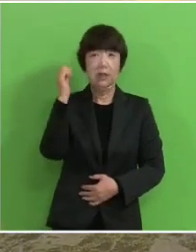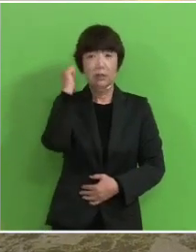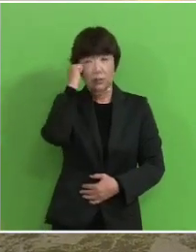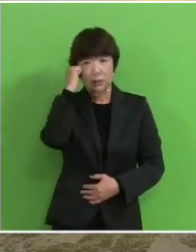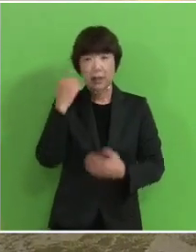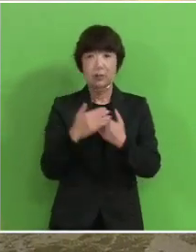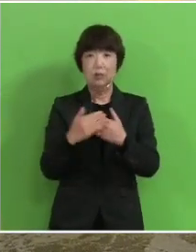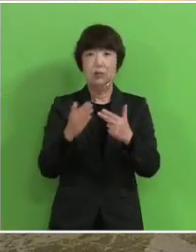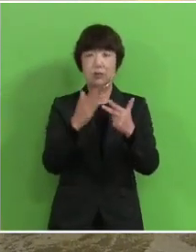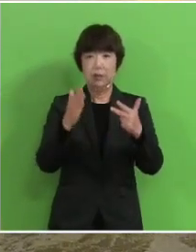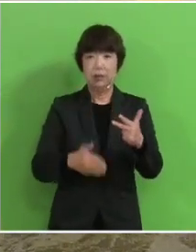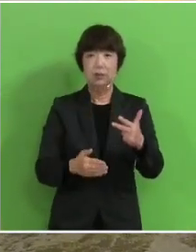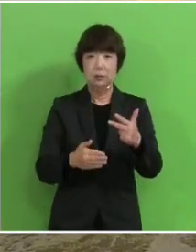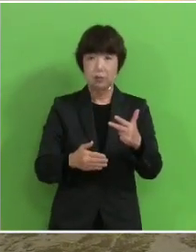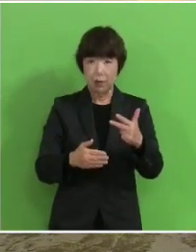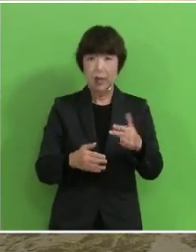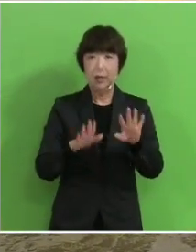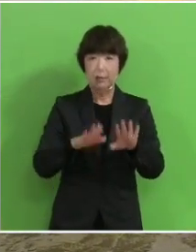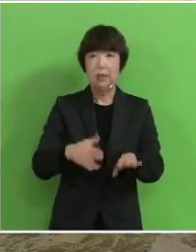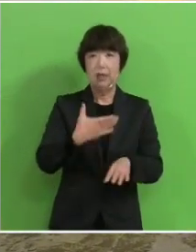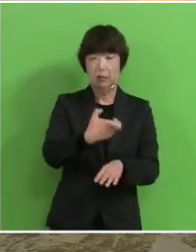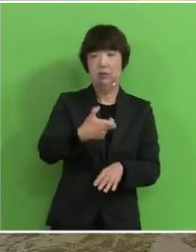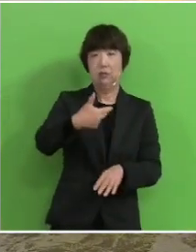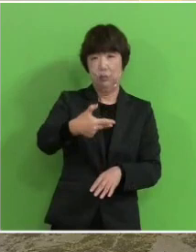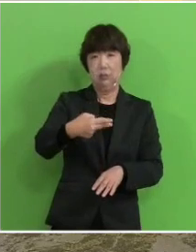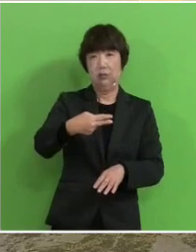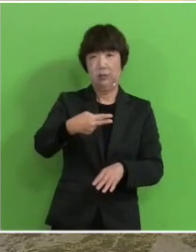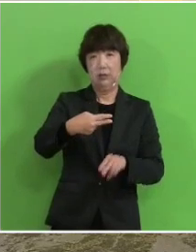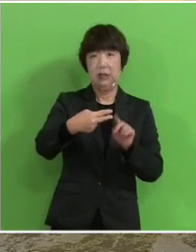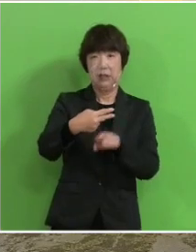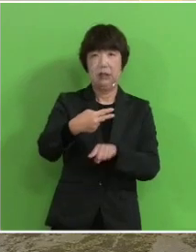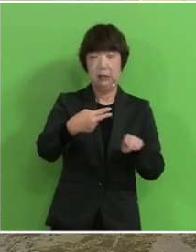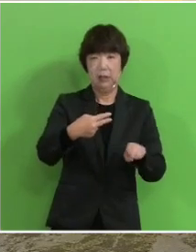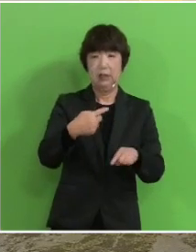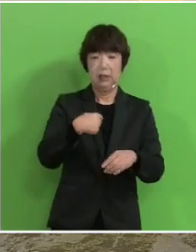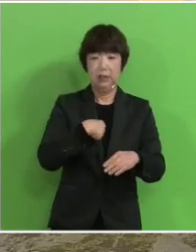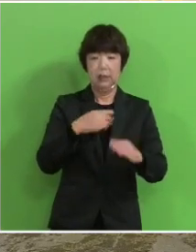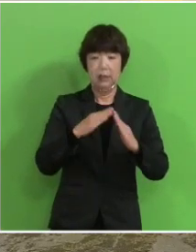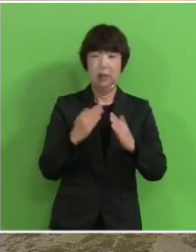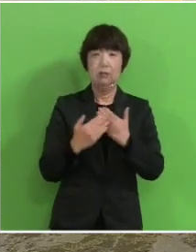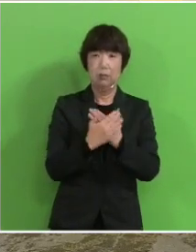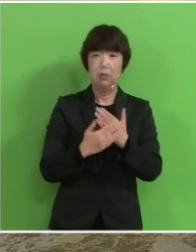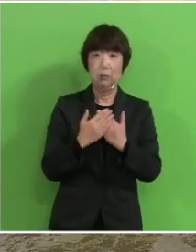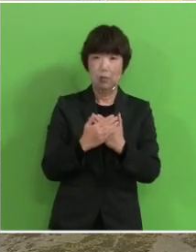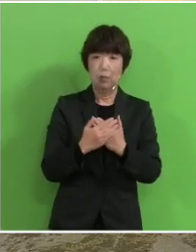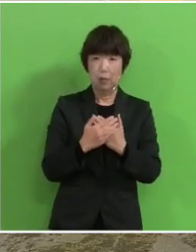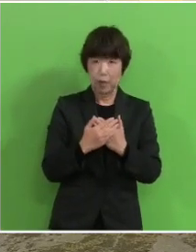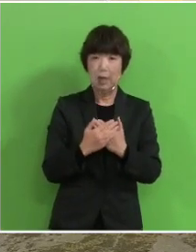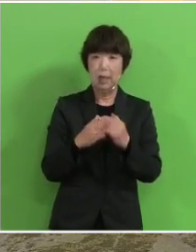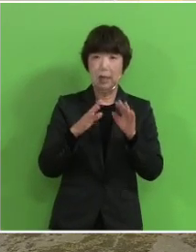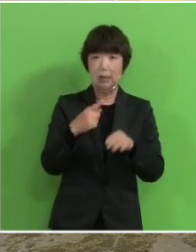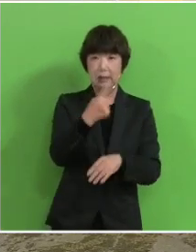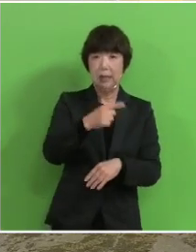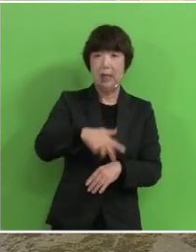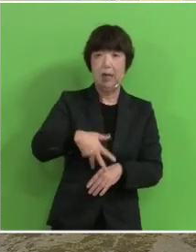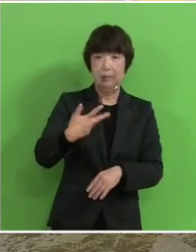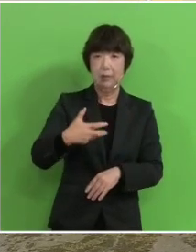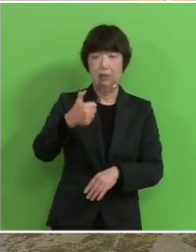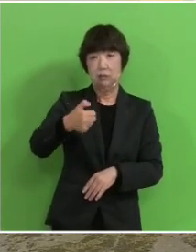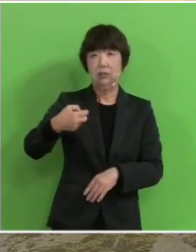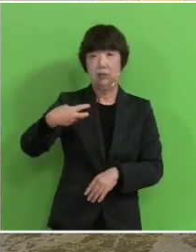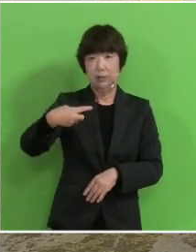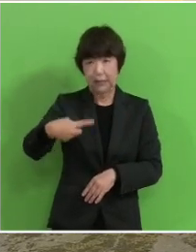は出入りがあって5名増えて92名自宅療養の方は4名増えて1851